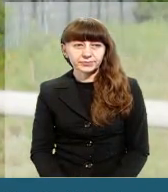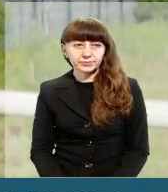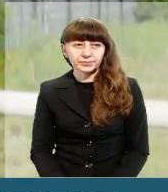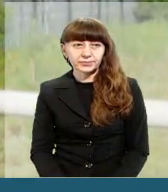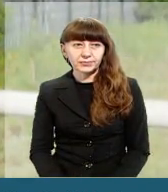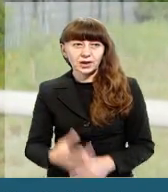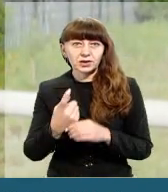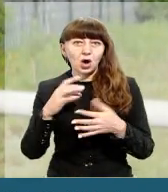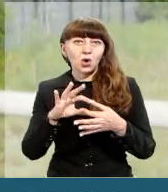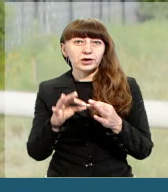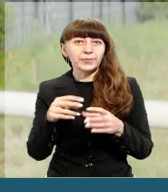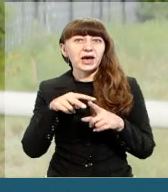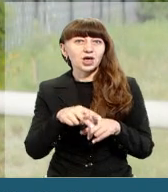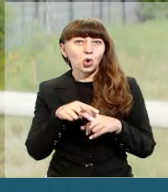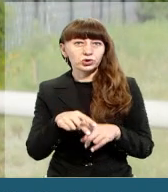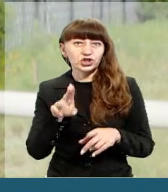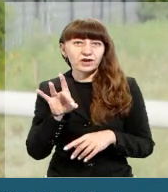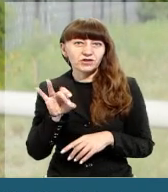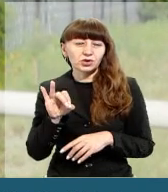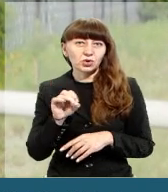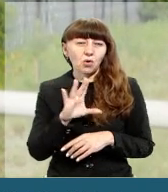жатқан жорықта шетелден